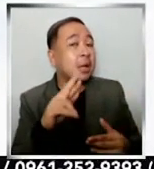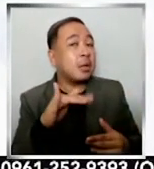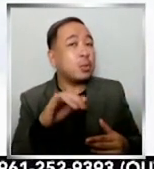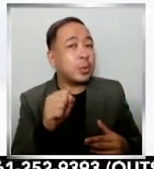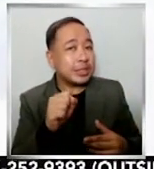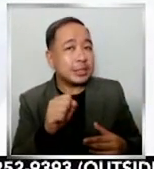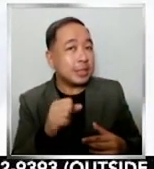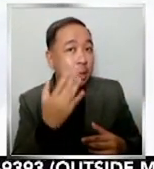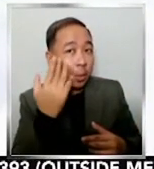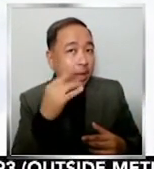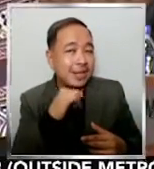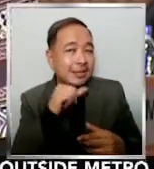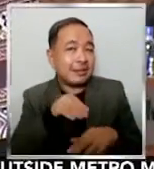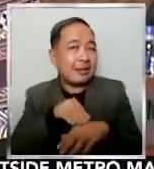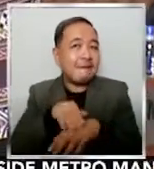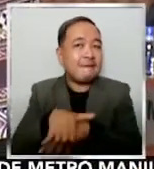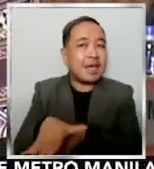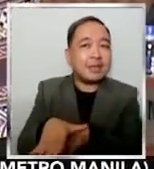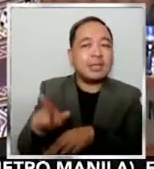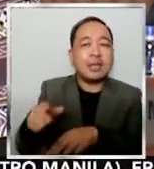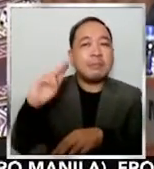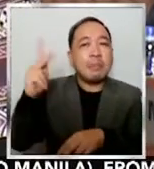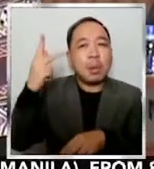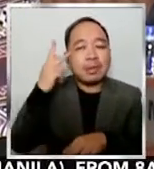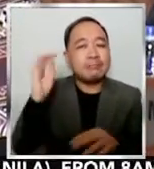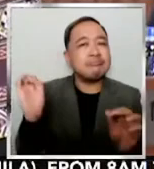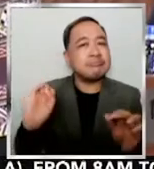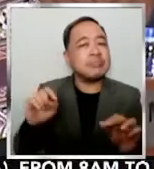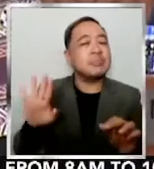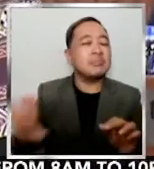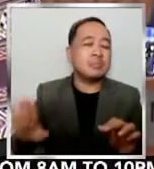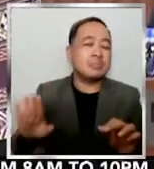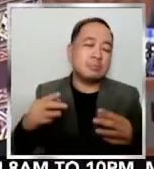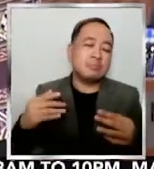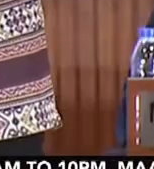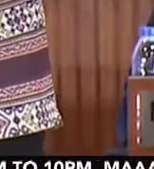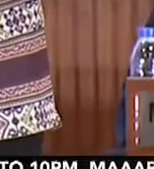politika ang kanilang pagkakaibigan. Mav Gonzalez, nakatutok,